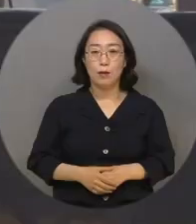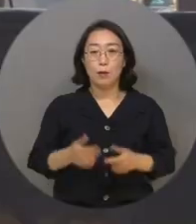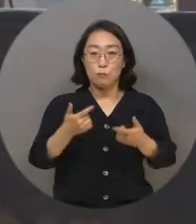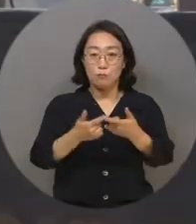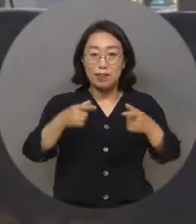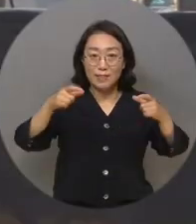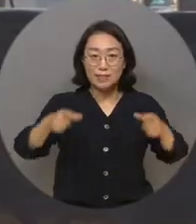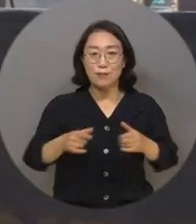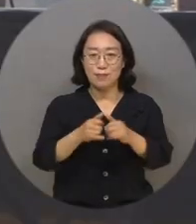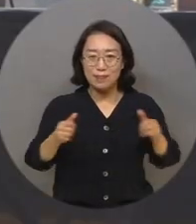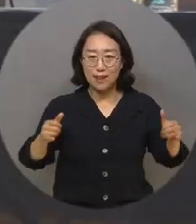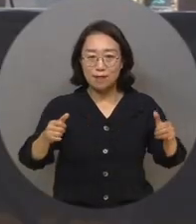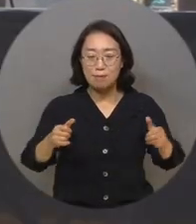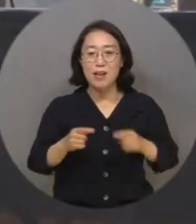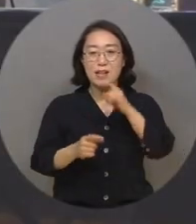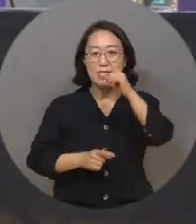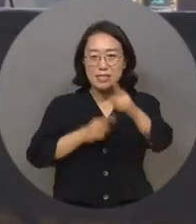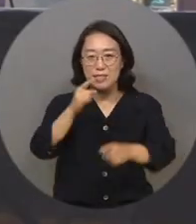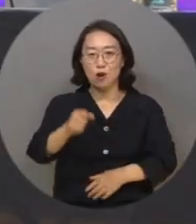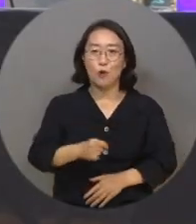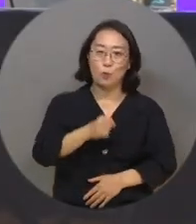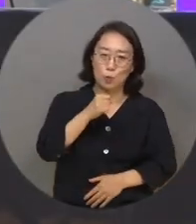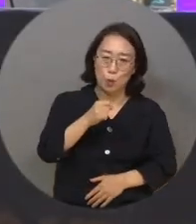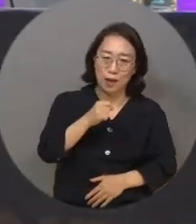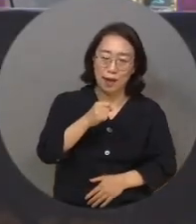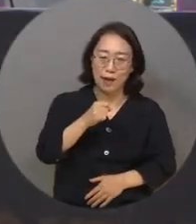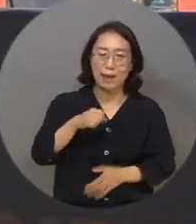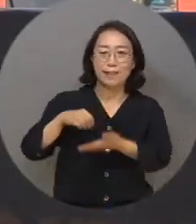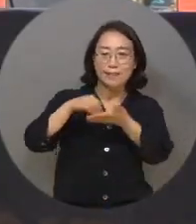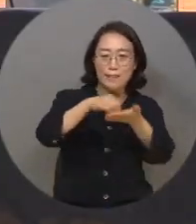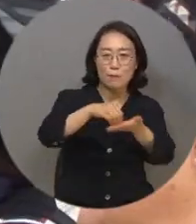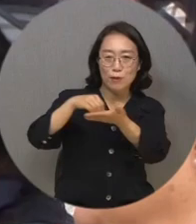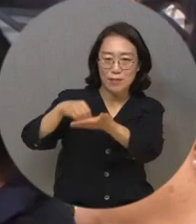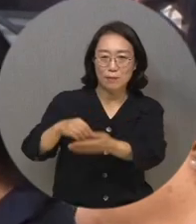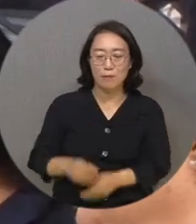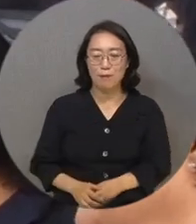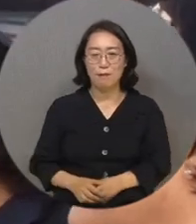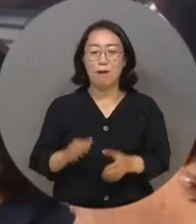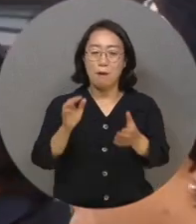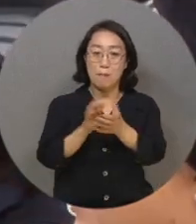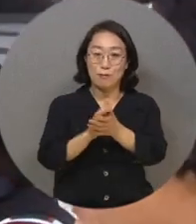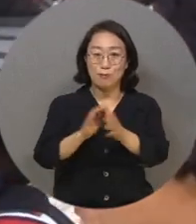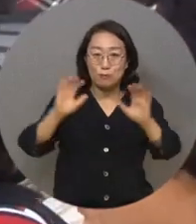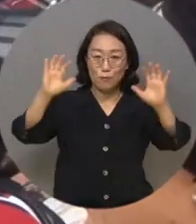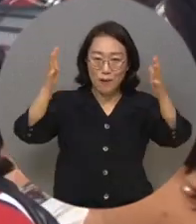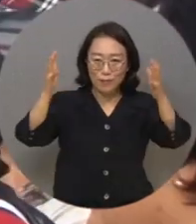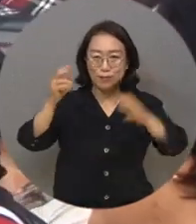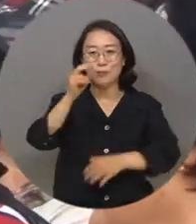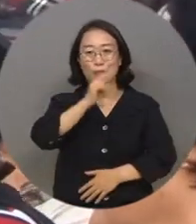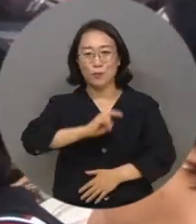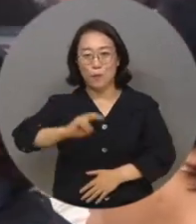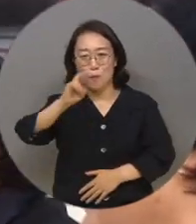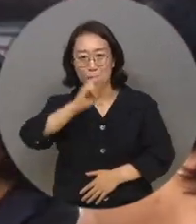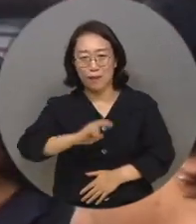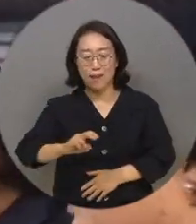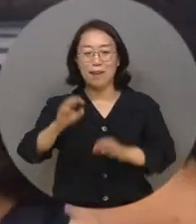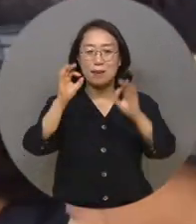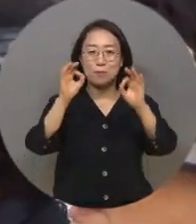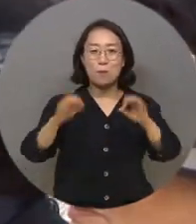부산시민들이 노래를 열창합니다. 행사에 참여한 시민들이 박수와 함께 노래를 부르며 공연을